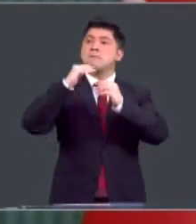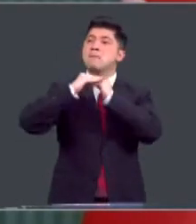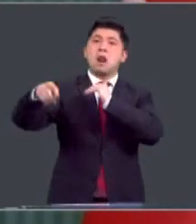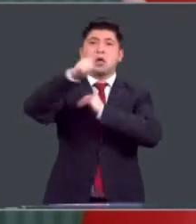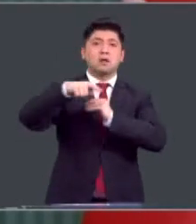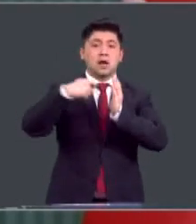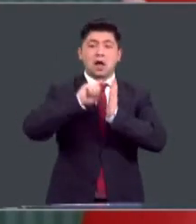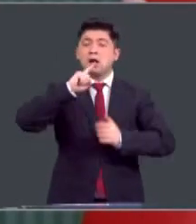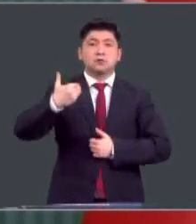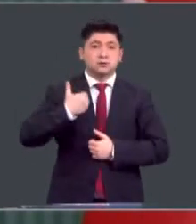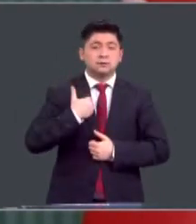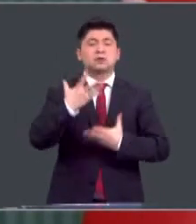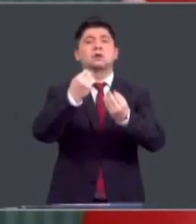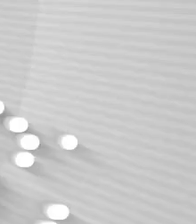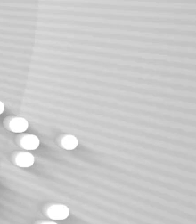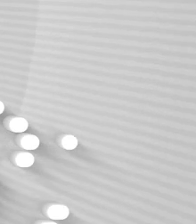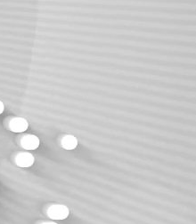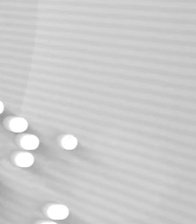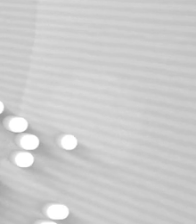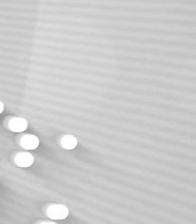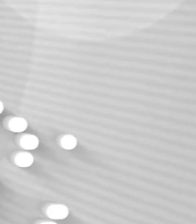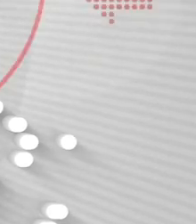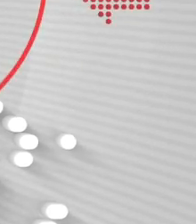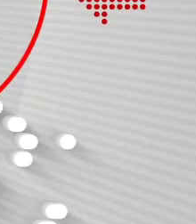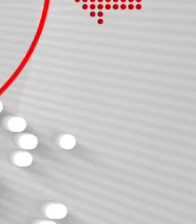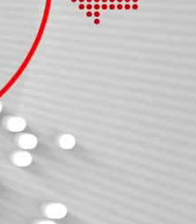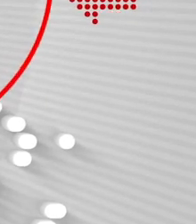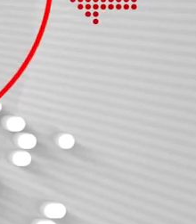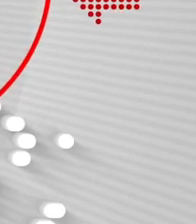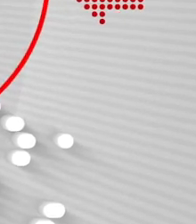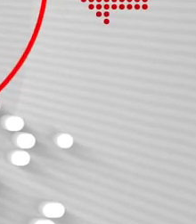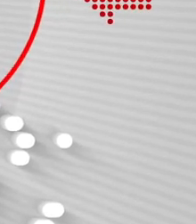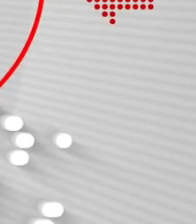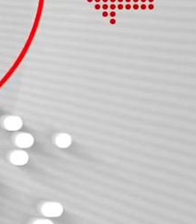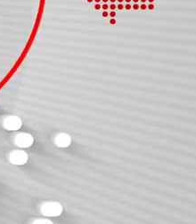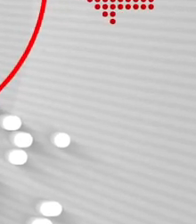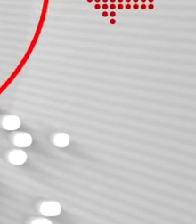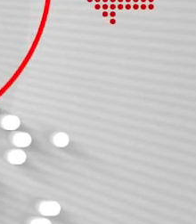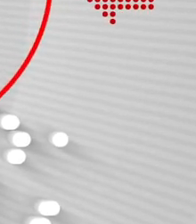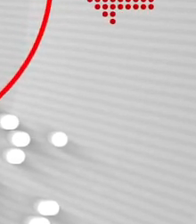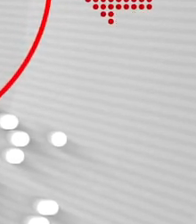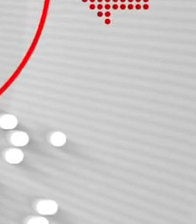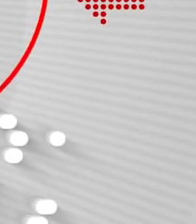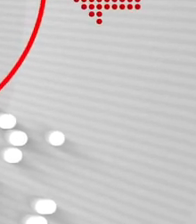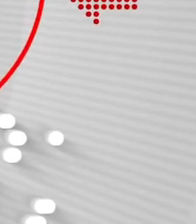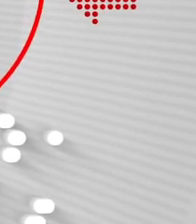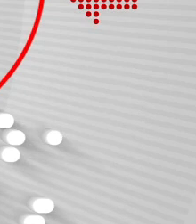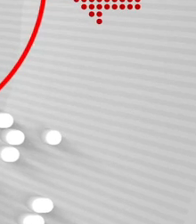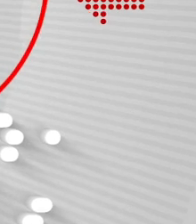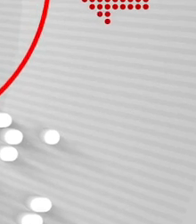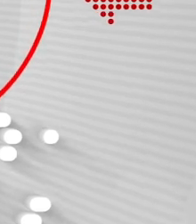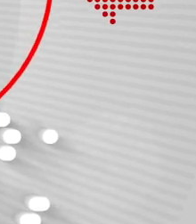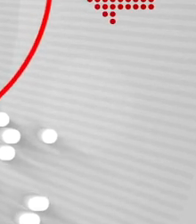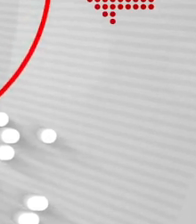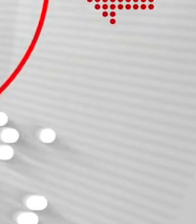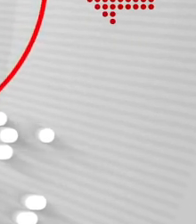adına şükranlarımı sunuyor daha fazla video izlemek için kanalımıza abone olabilir İlk izleyen olmak